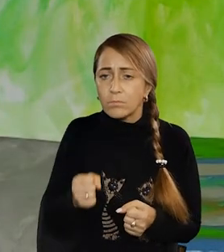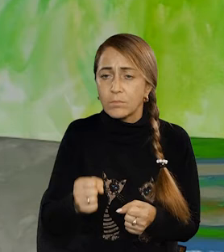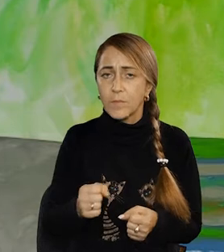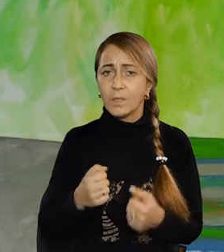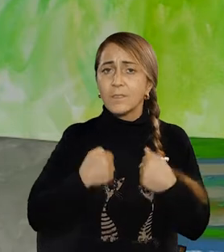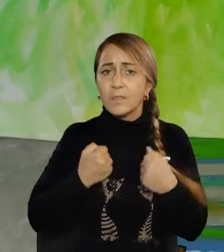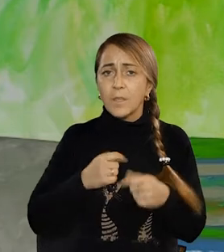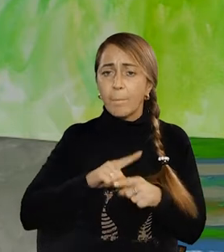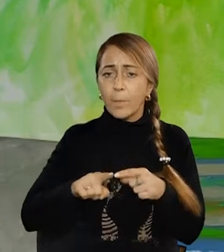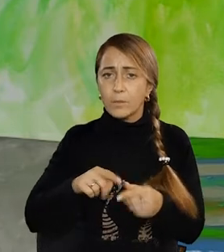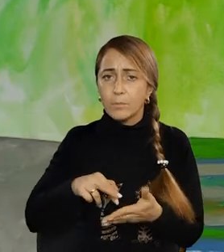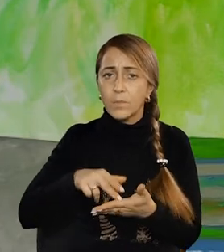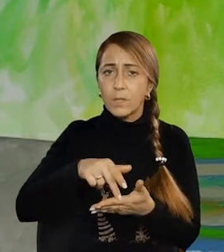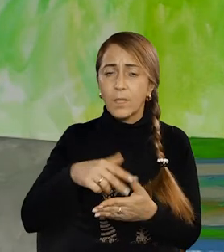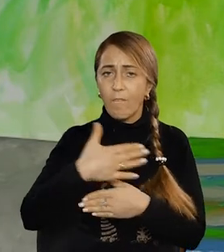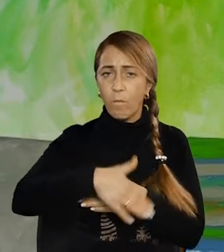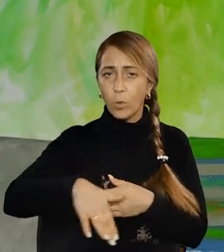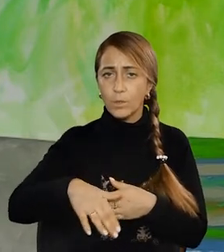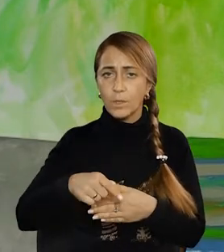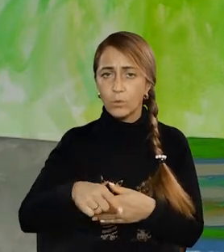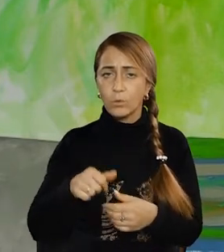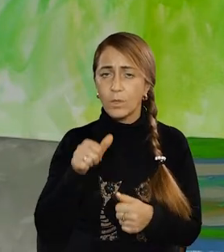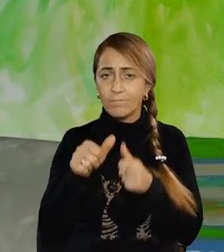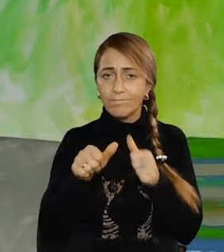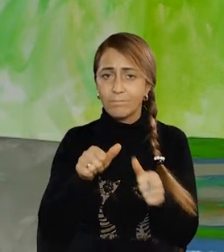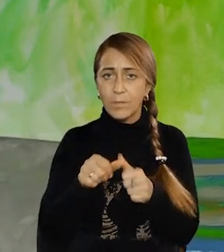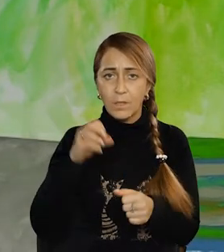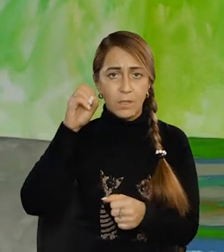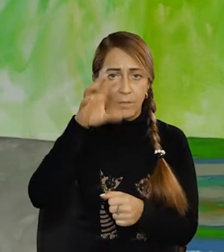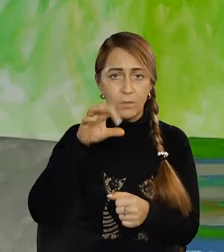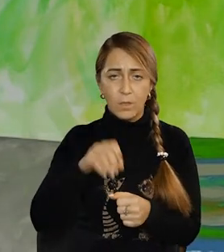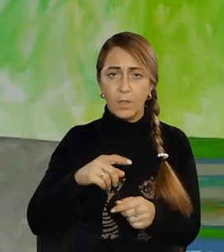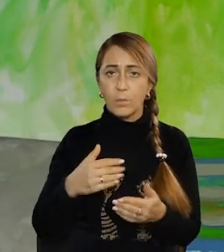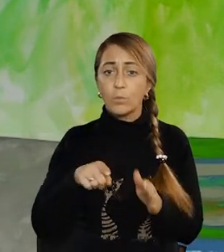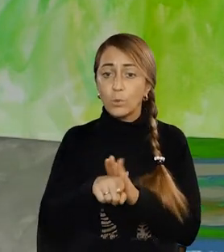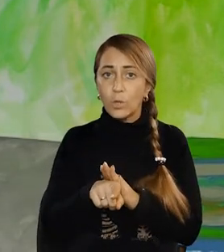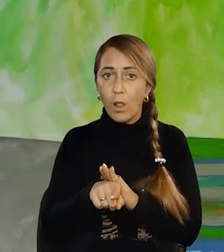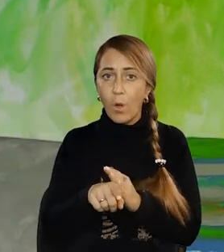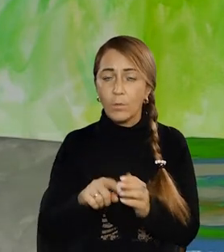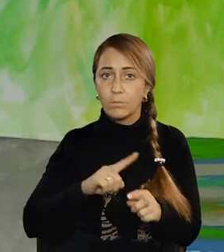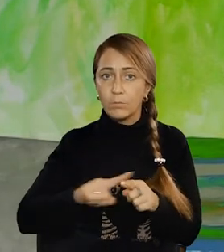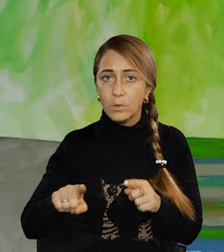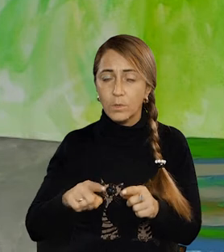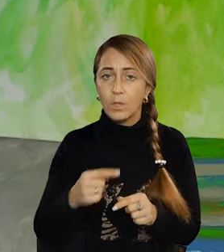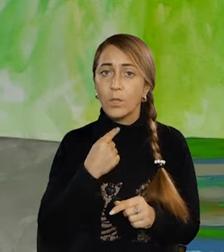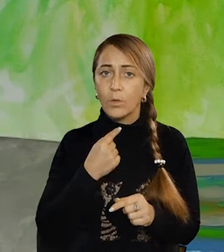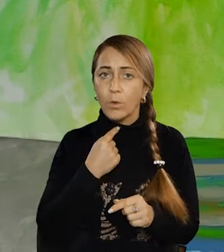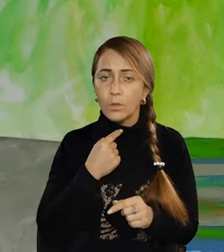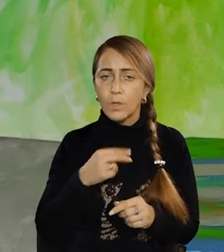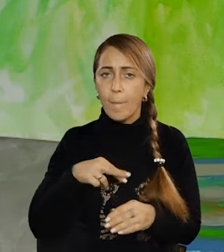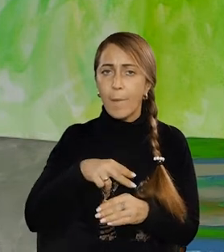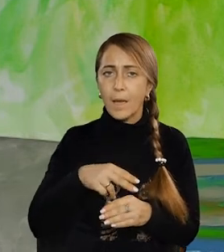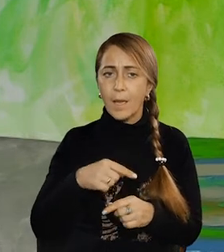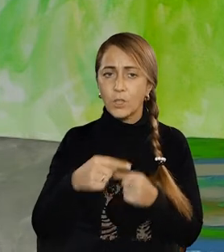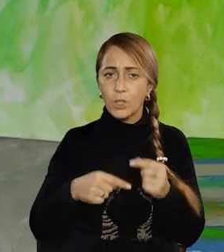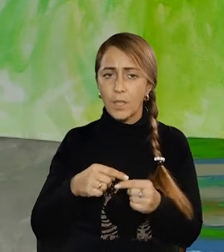намагався швиденько перейти вулицю. Тут клацання світлофора почало пришвидшуватися і пролунав голос. «Перехід